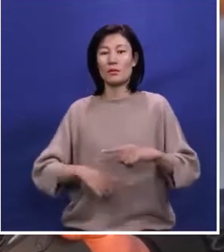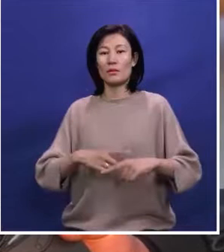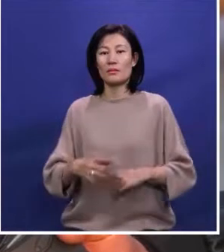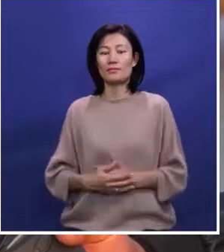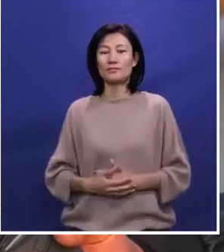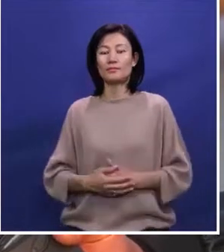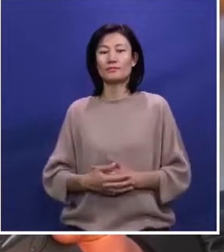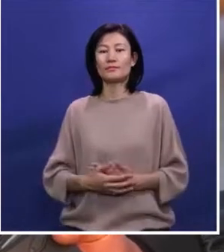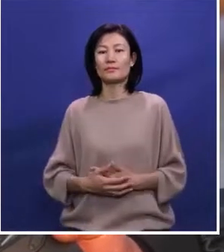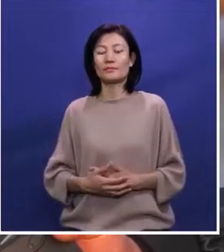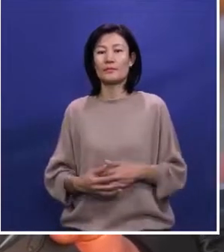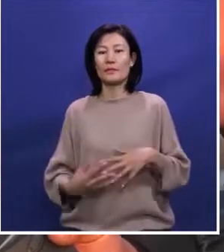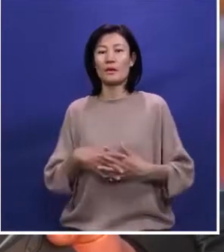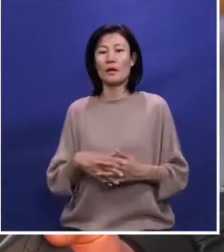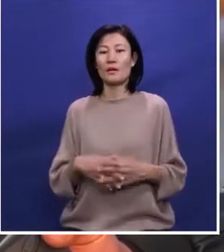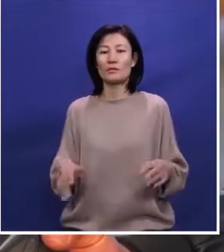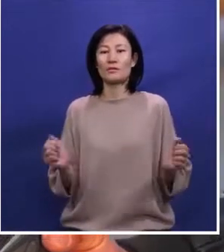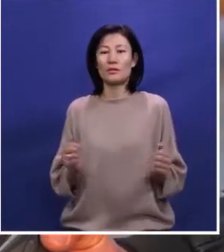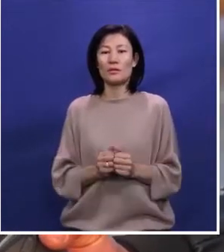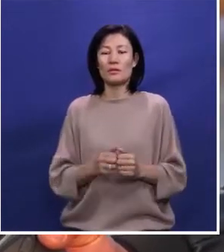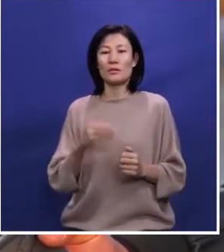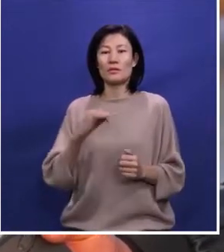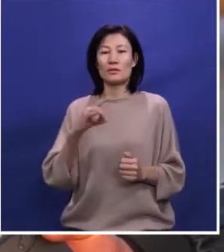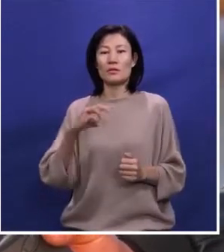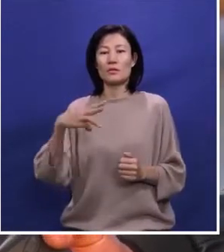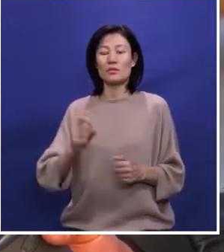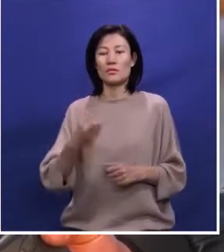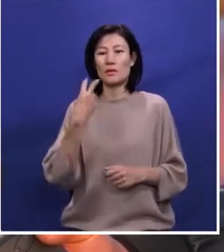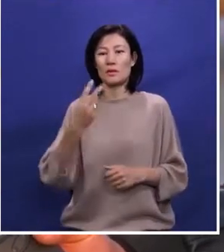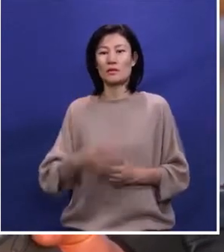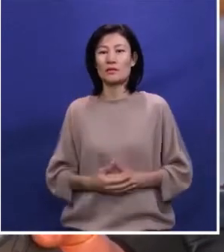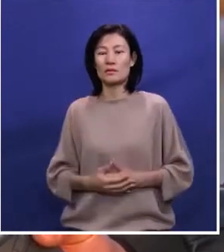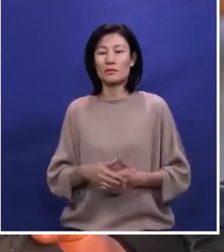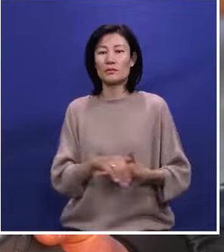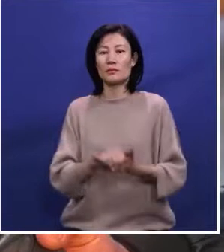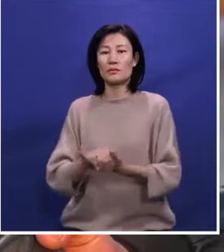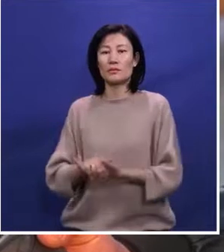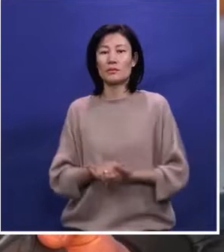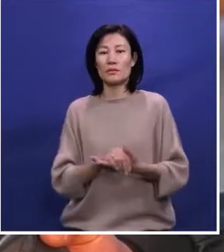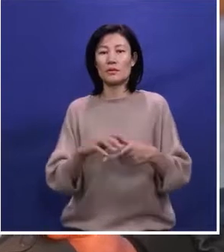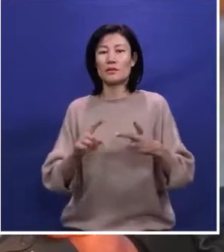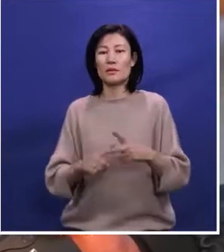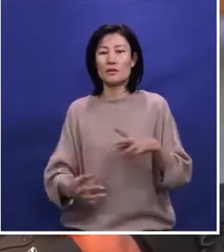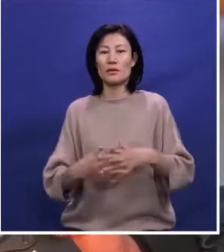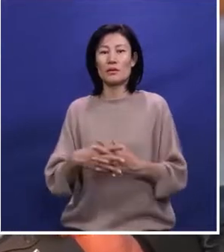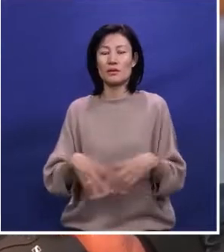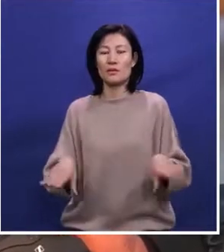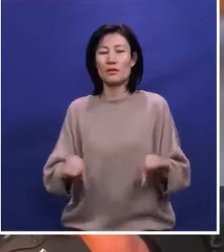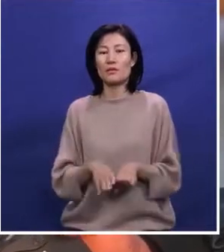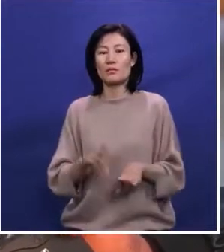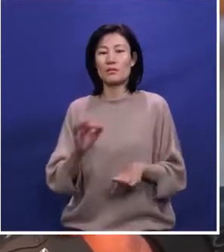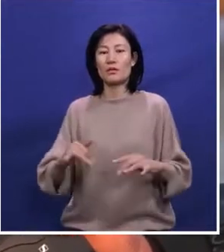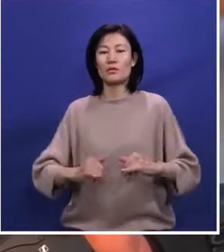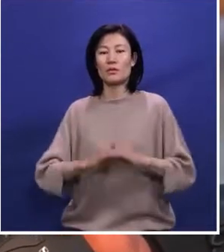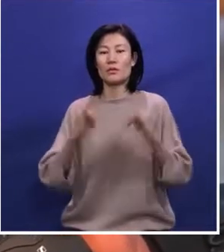қарасты Еңкес ауылын және де мына Жартөбе ауылдық округіне қарасты Ынтымақ ауылын екі ауылды біріктіретін